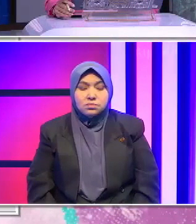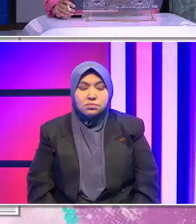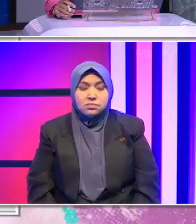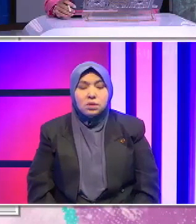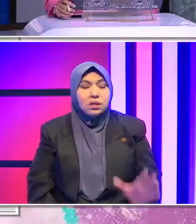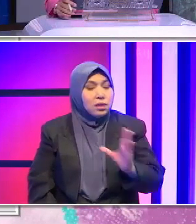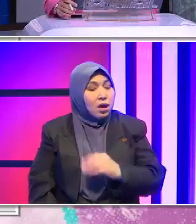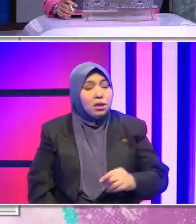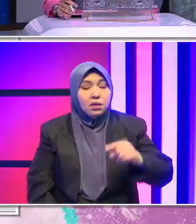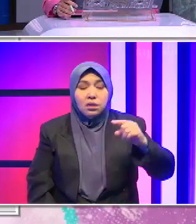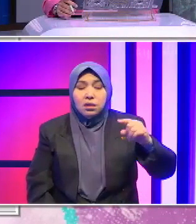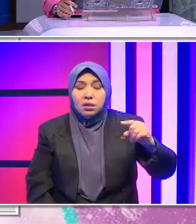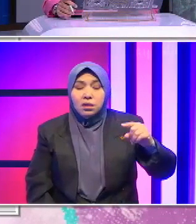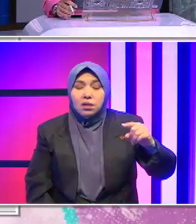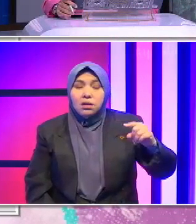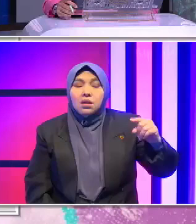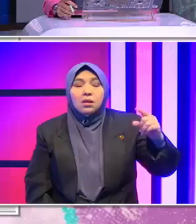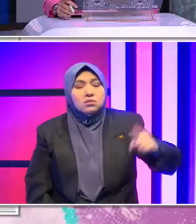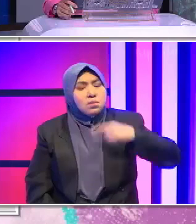وذا